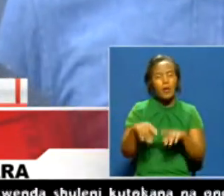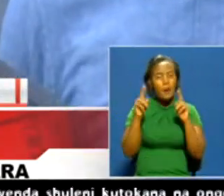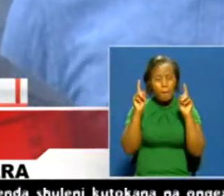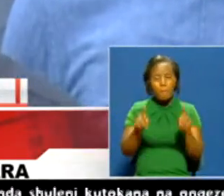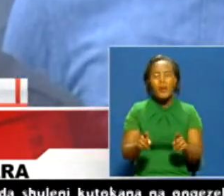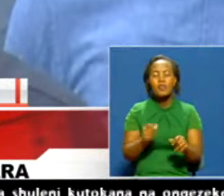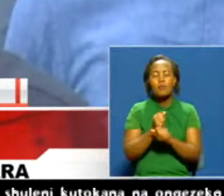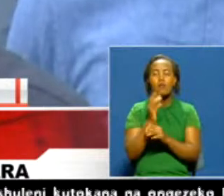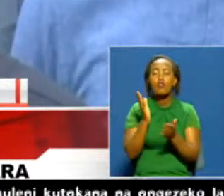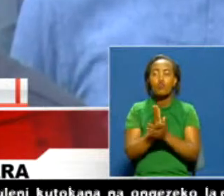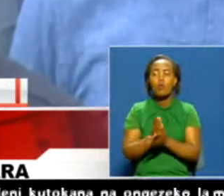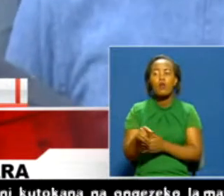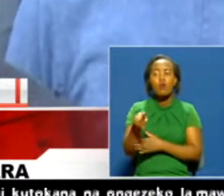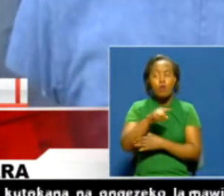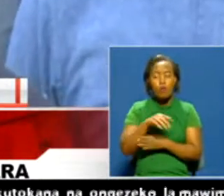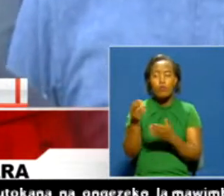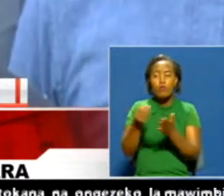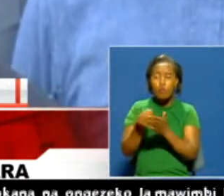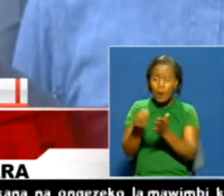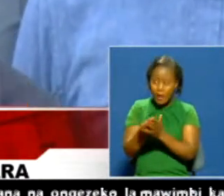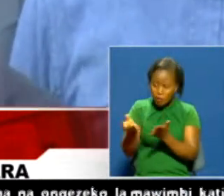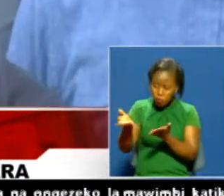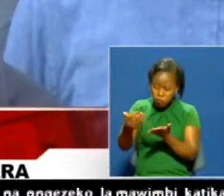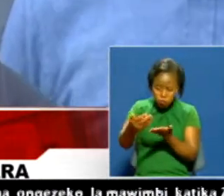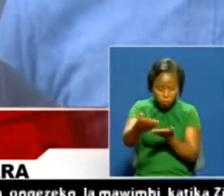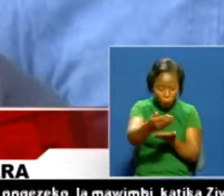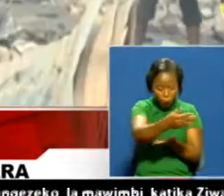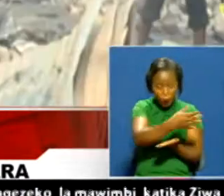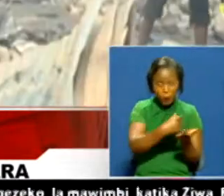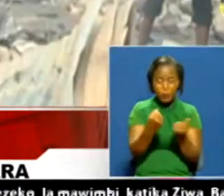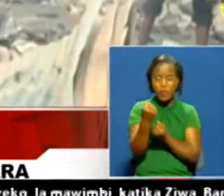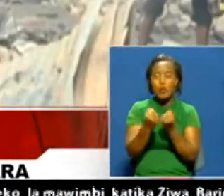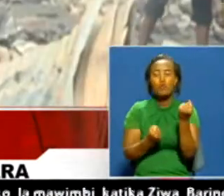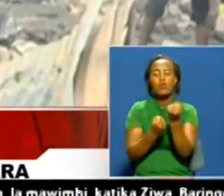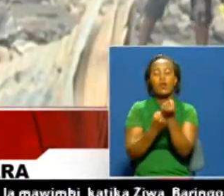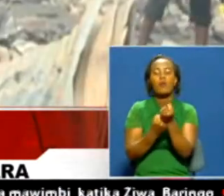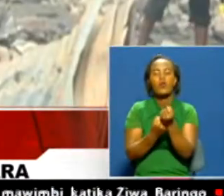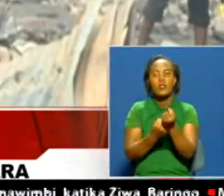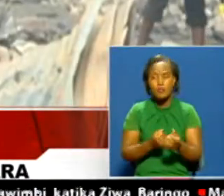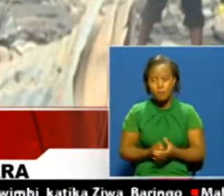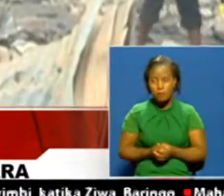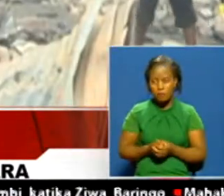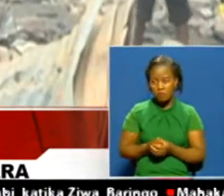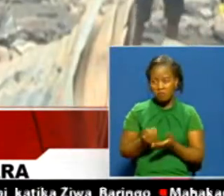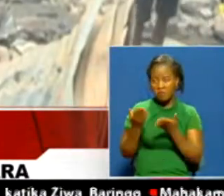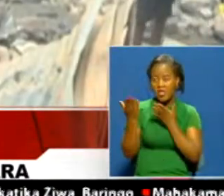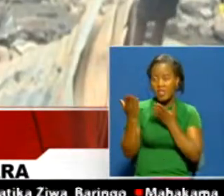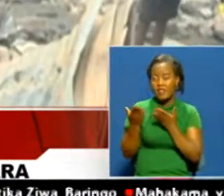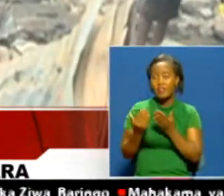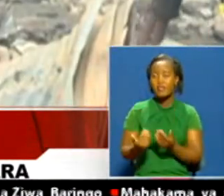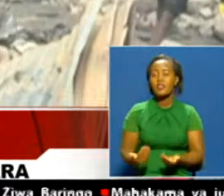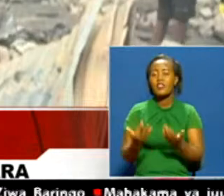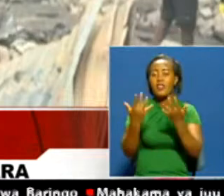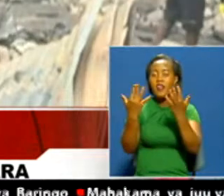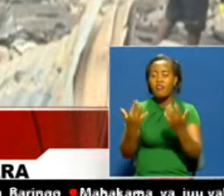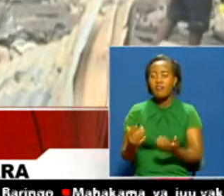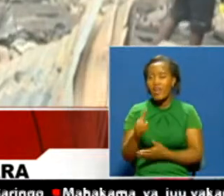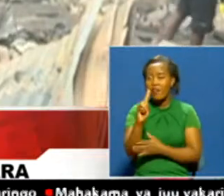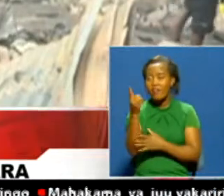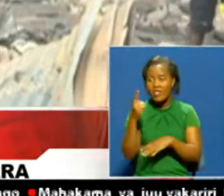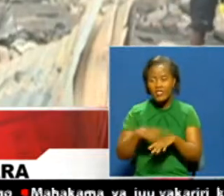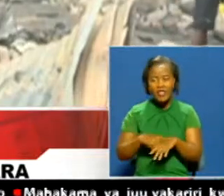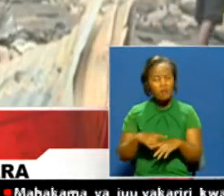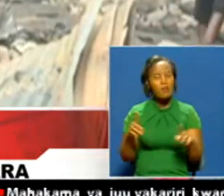harambee tutafute pesa kuwasaidia kujijenga tena. Mkasa huu sio wa kwanza. Swali ni je, mzozo